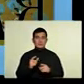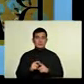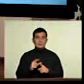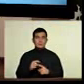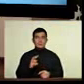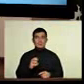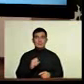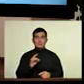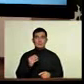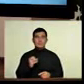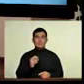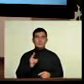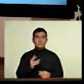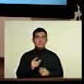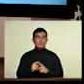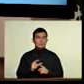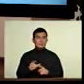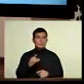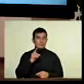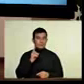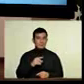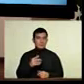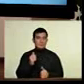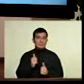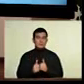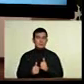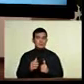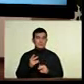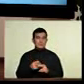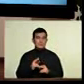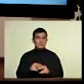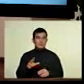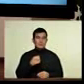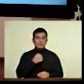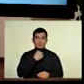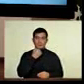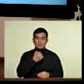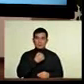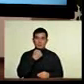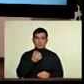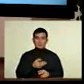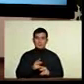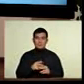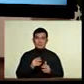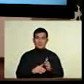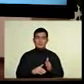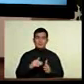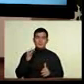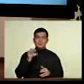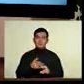Маршака? Самуил Яковлевич Маршак. Мне кажется, каждый из взрослых вырос на этих